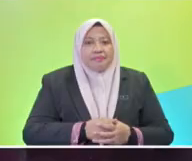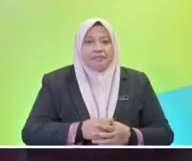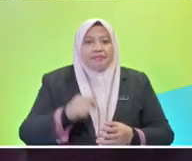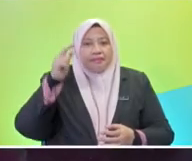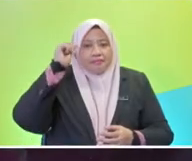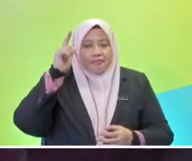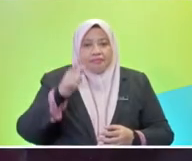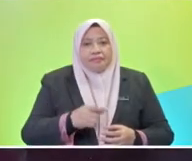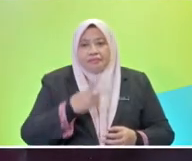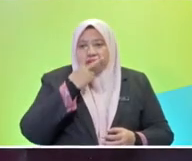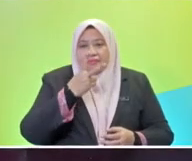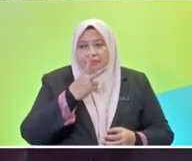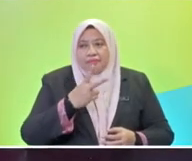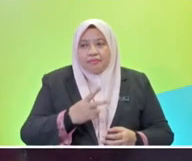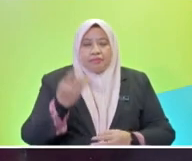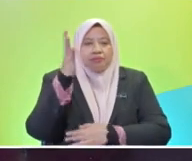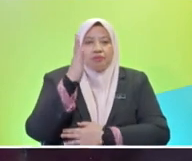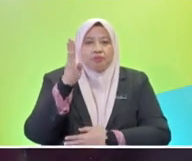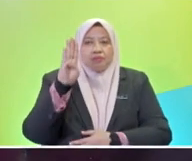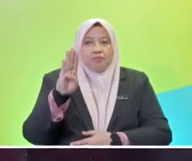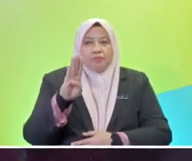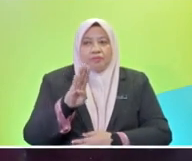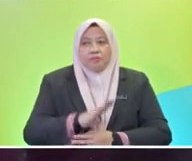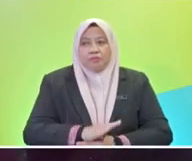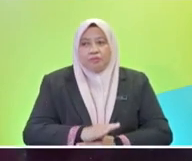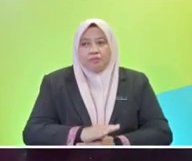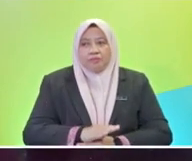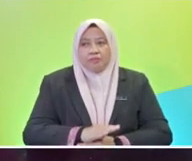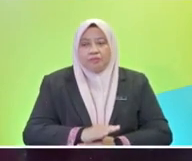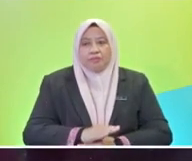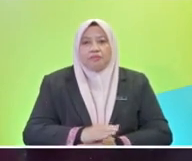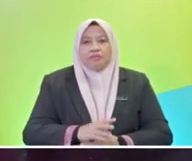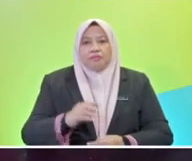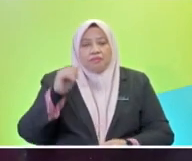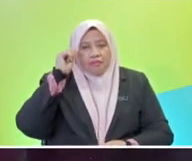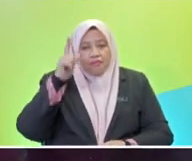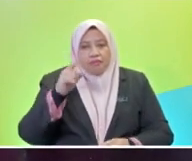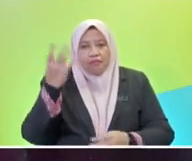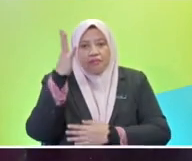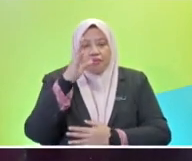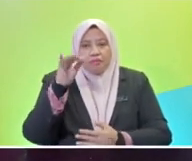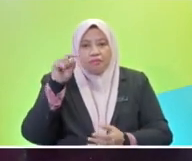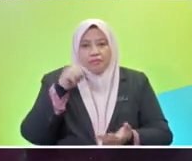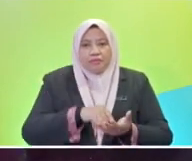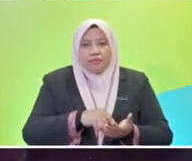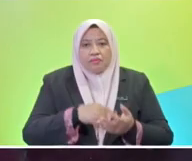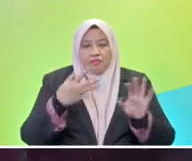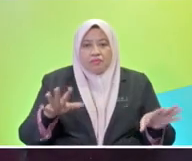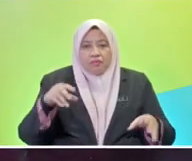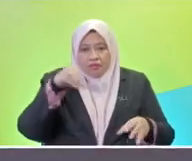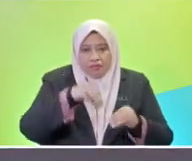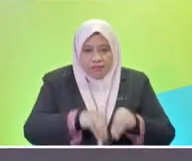Akmal, cuba tengok pokok B. B pula? Akmal, pokok ni kan cikgu dah tanam 5 hari